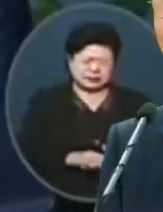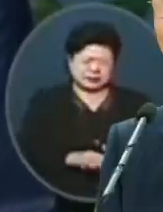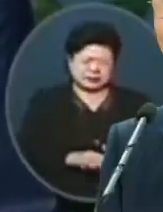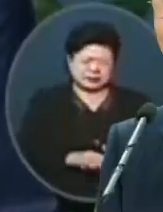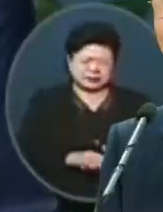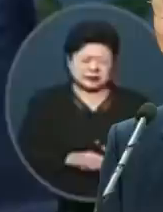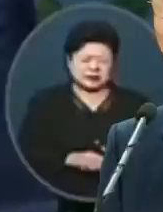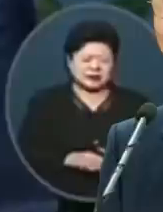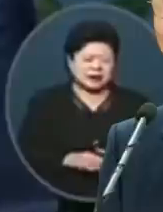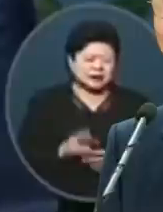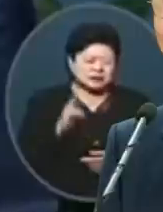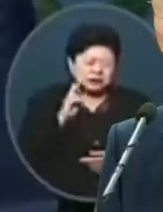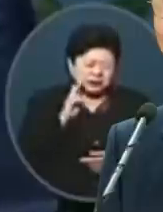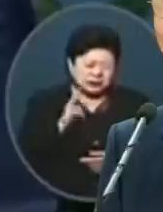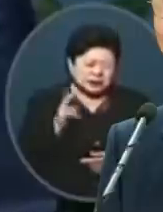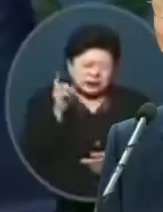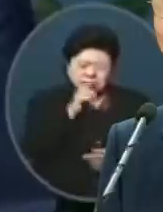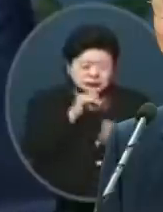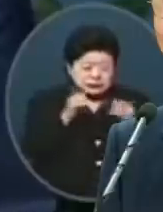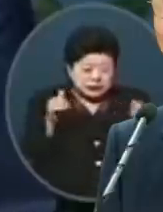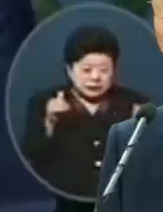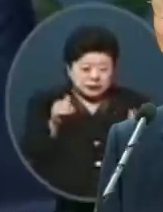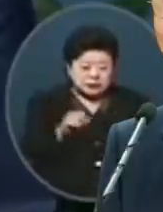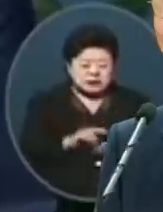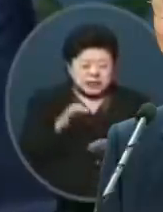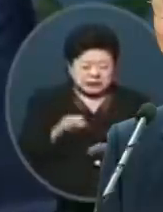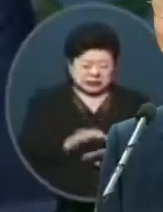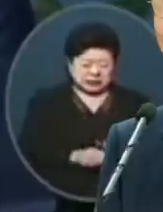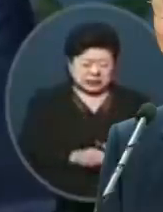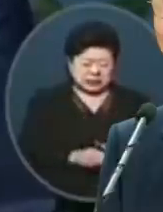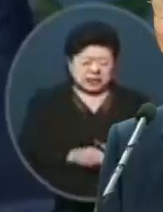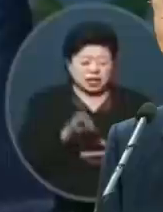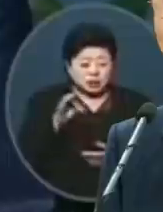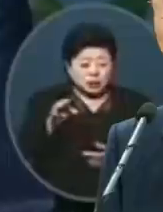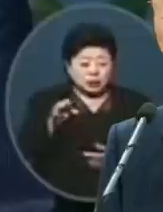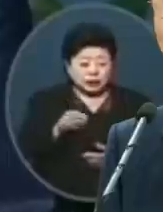옛날에는 굉장히 나쁜 사람이 세리였습니다. 돈을